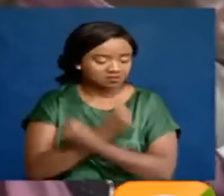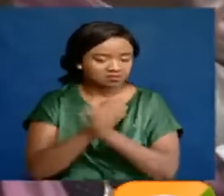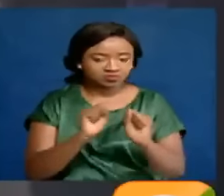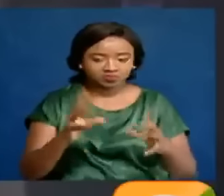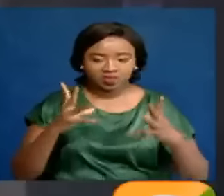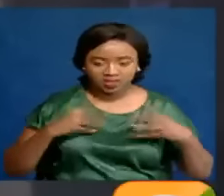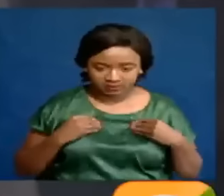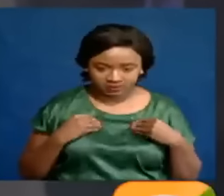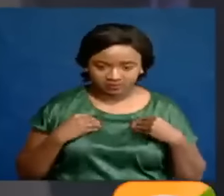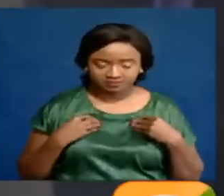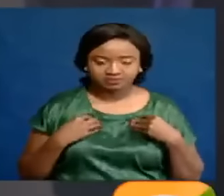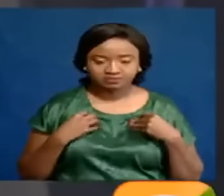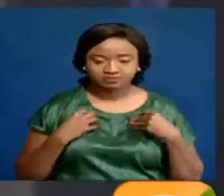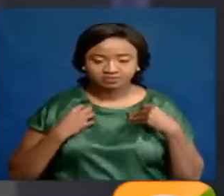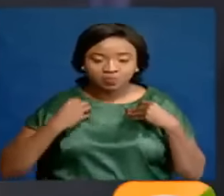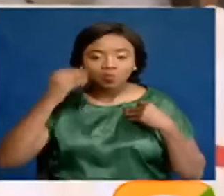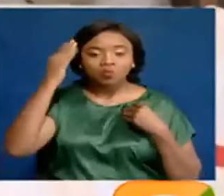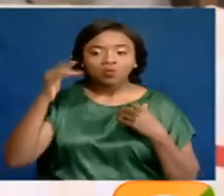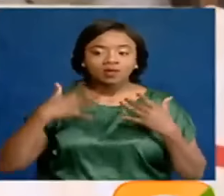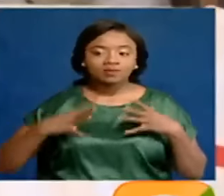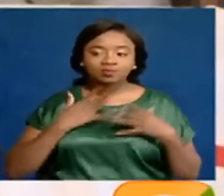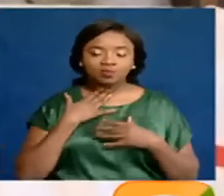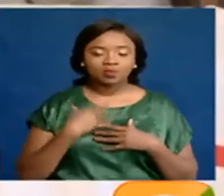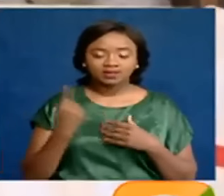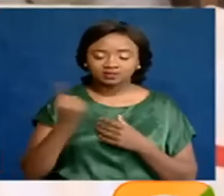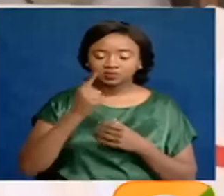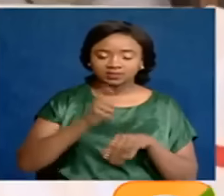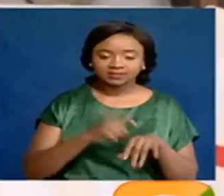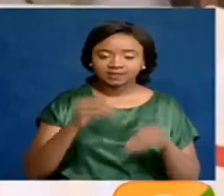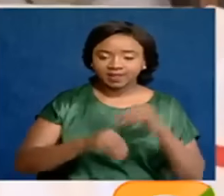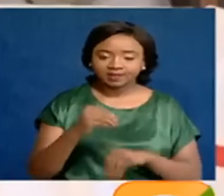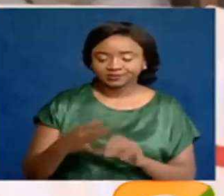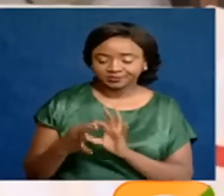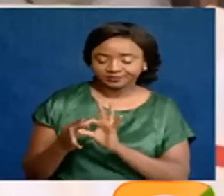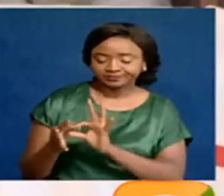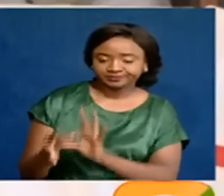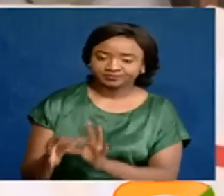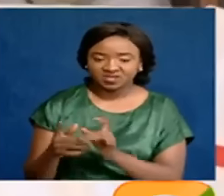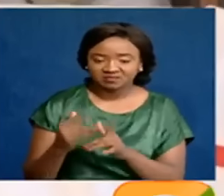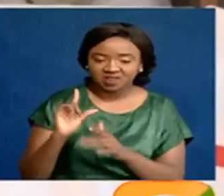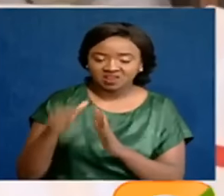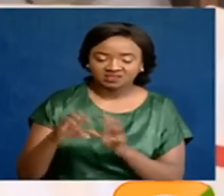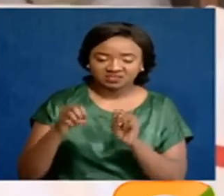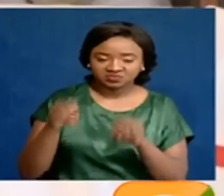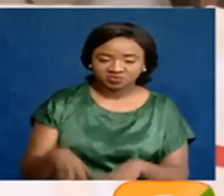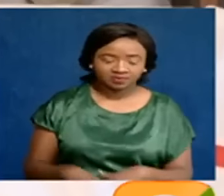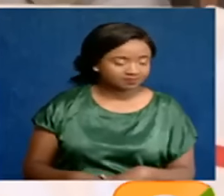wa kisiasa wakati wa uchaguzi. Never again shall any leader take this mountain for granted,